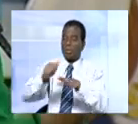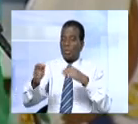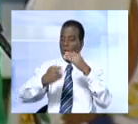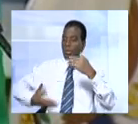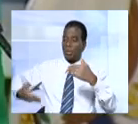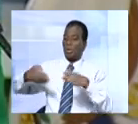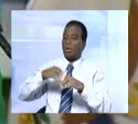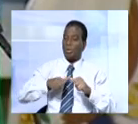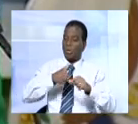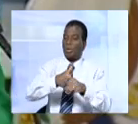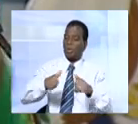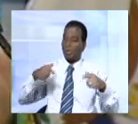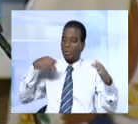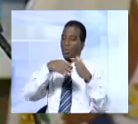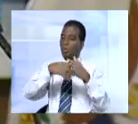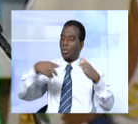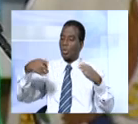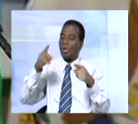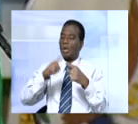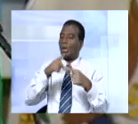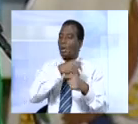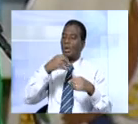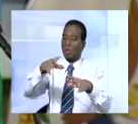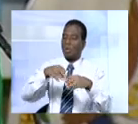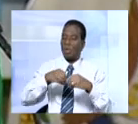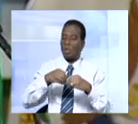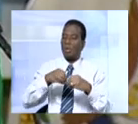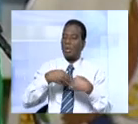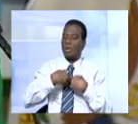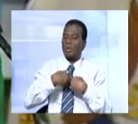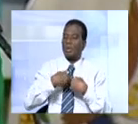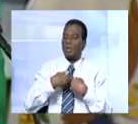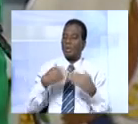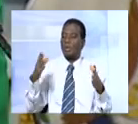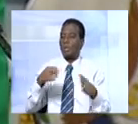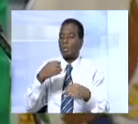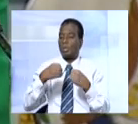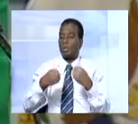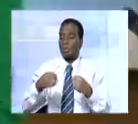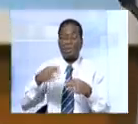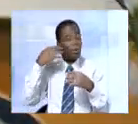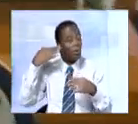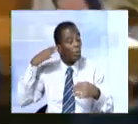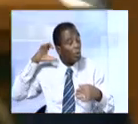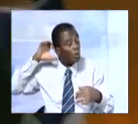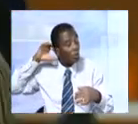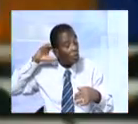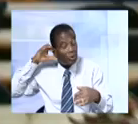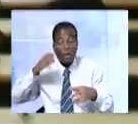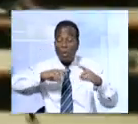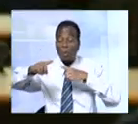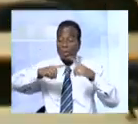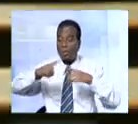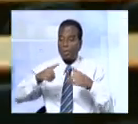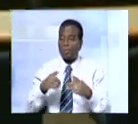s'oppose à son pays et à l'Europe sur le dossier ukrainien, d'avoir relayé sur Twitter cette conversation privée. Les méthodes de la Russie sont tombées bien